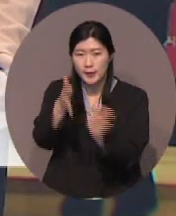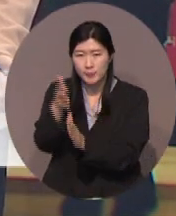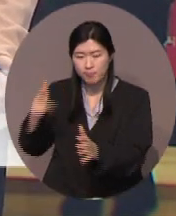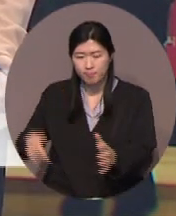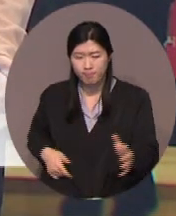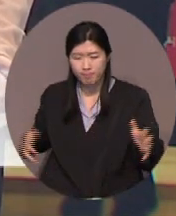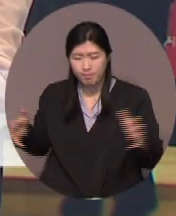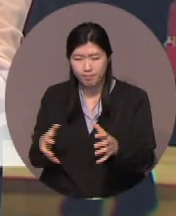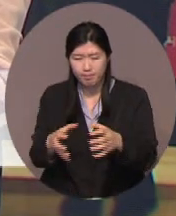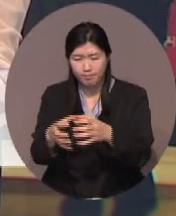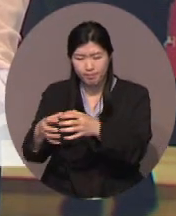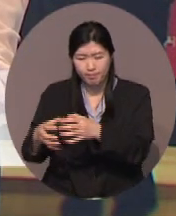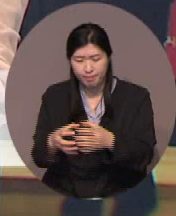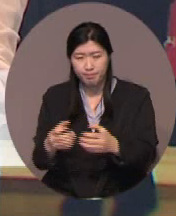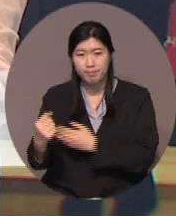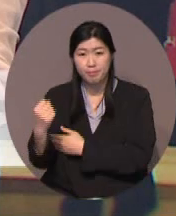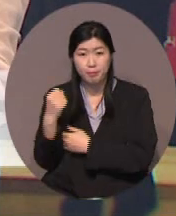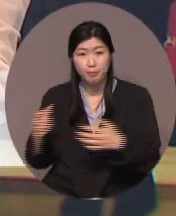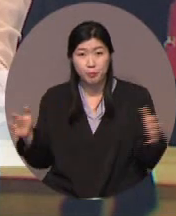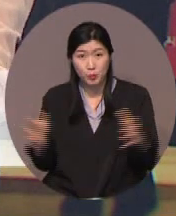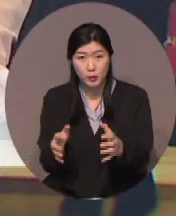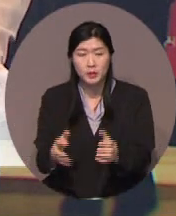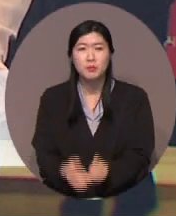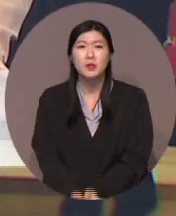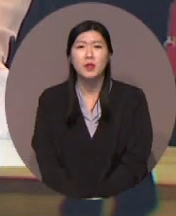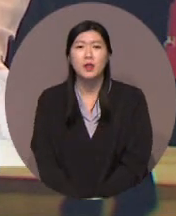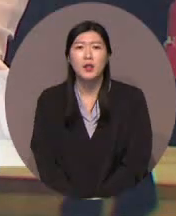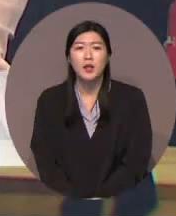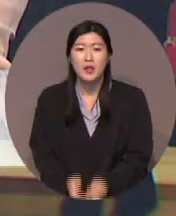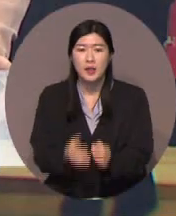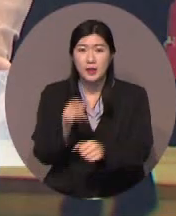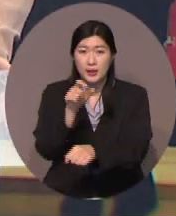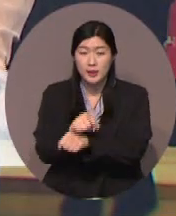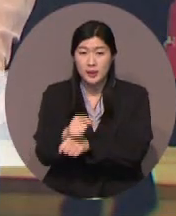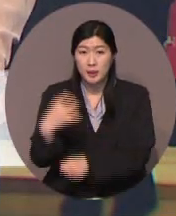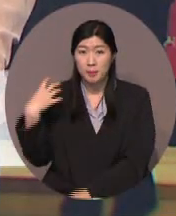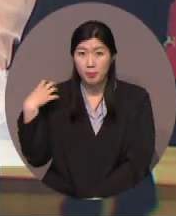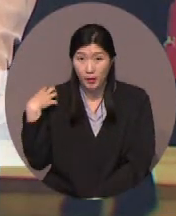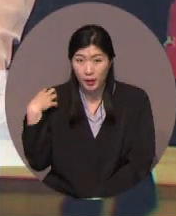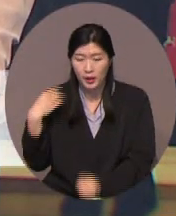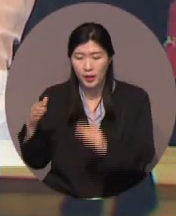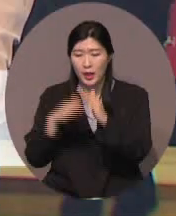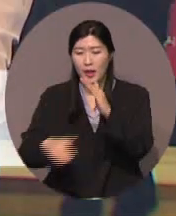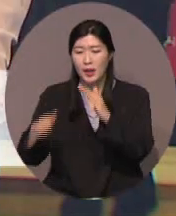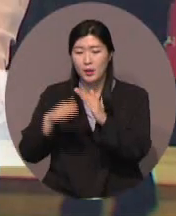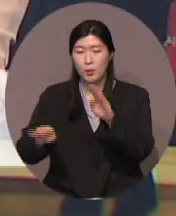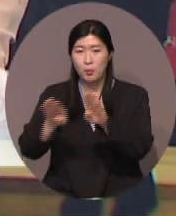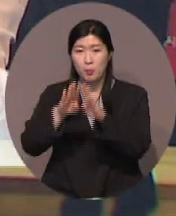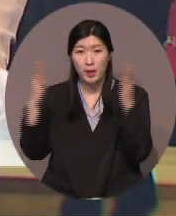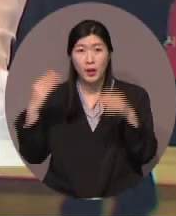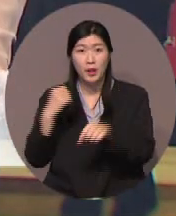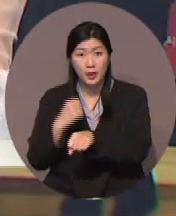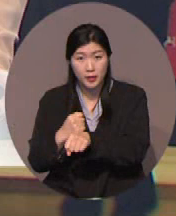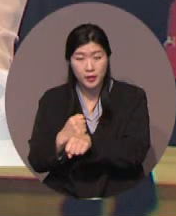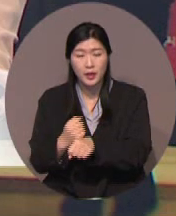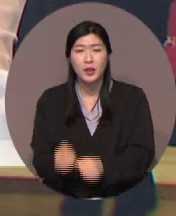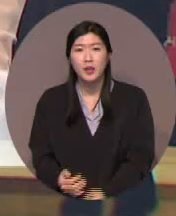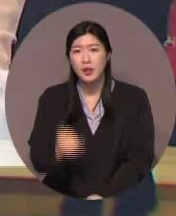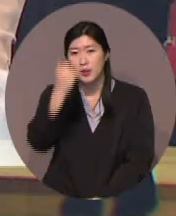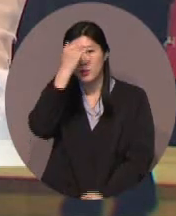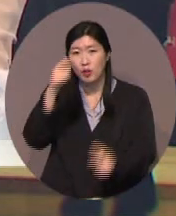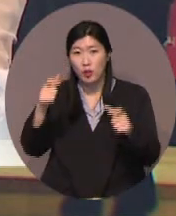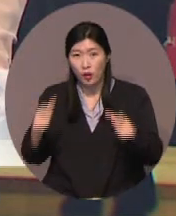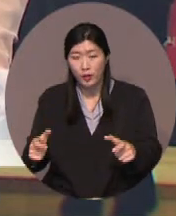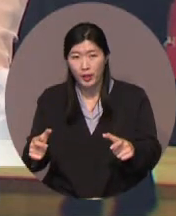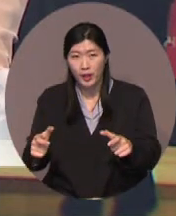특별지방자치단체 설치에 시동을 걸었습니다 실무를 맡을 합동 추진단이 공식 출범했는데 충청권